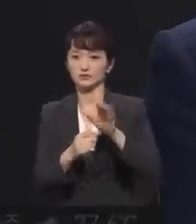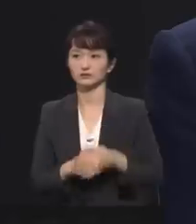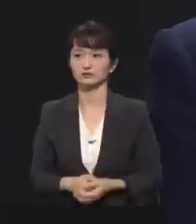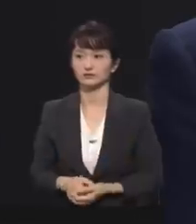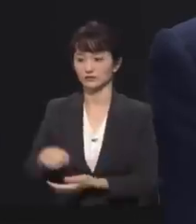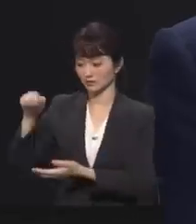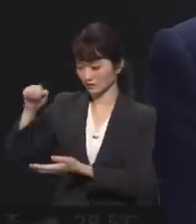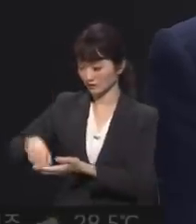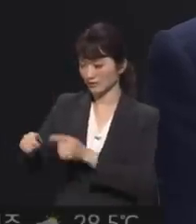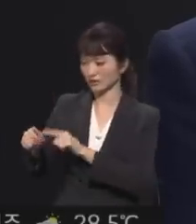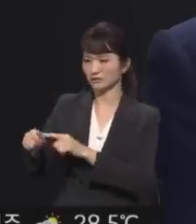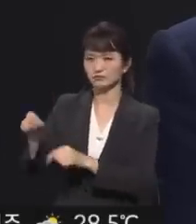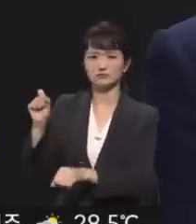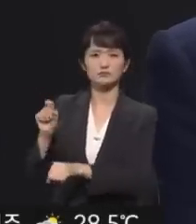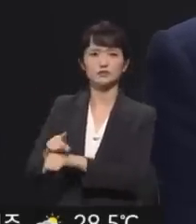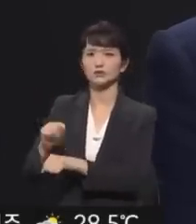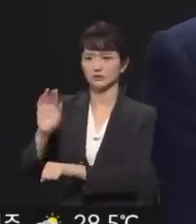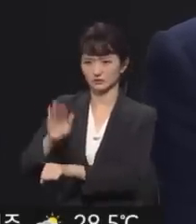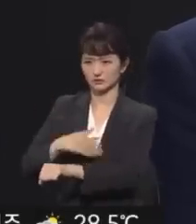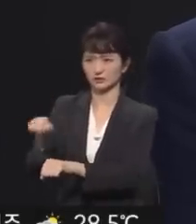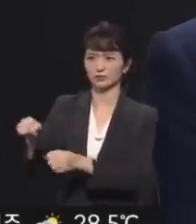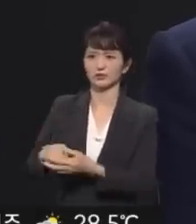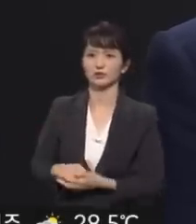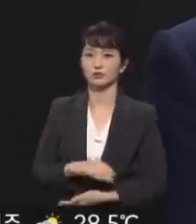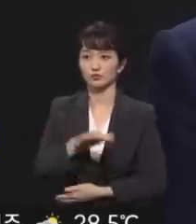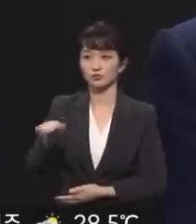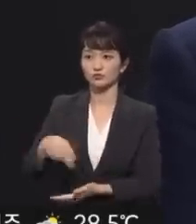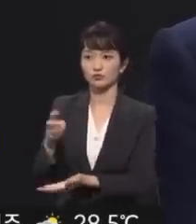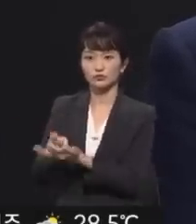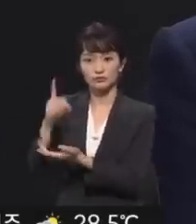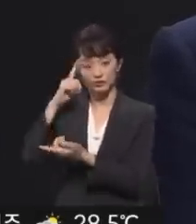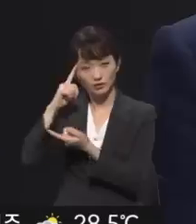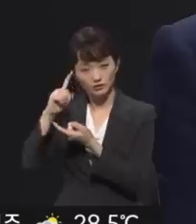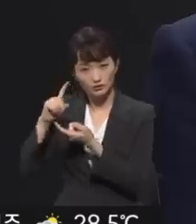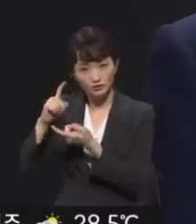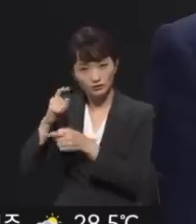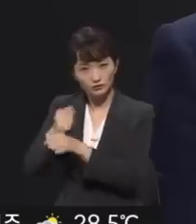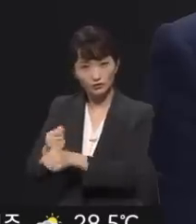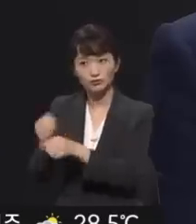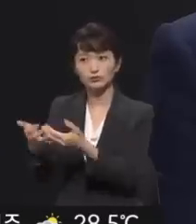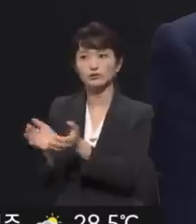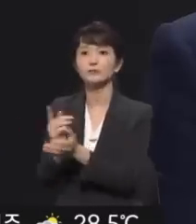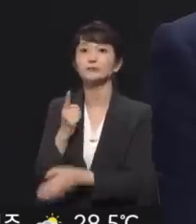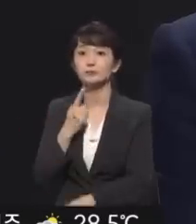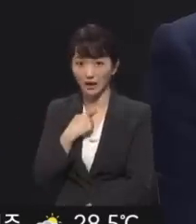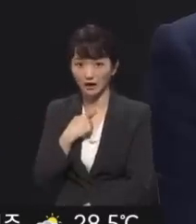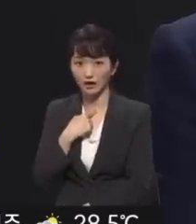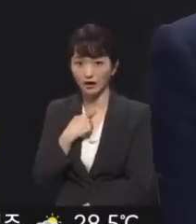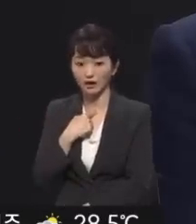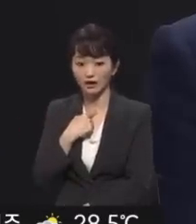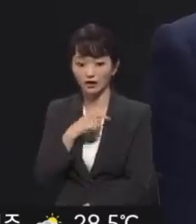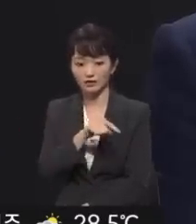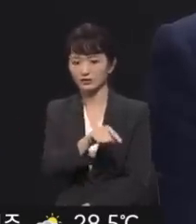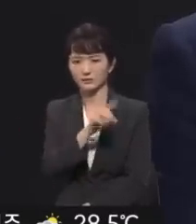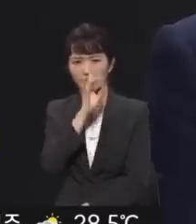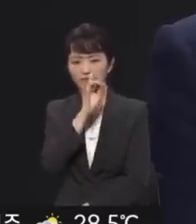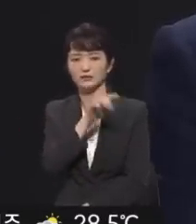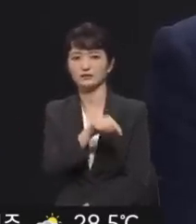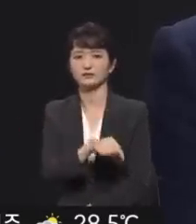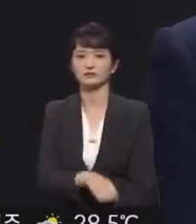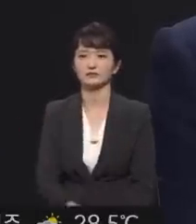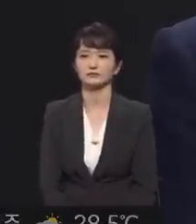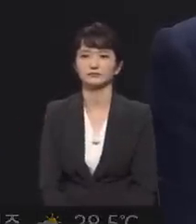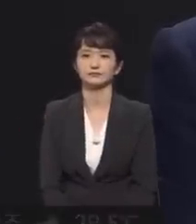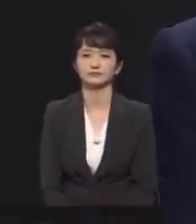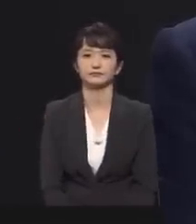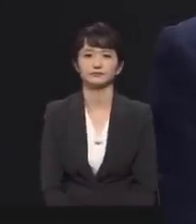사입 선양이 문제다 우리 법 용기 출신이었다 나하고 주장하는 흐름도 있을 것 같아요 죽는 길입니다 정리해야지 맞는다고 생각합니다